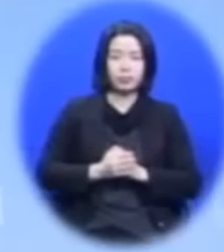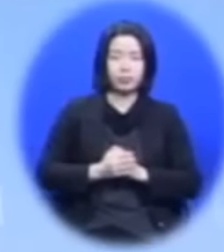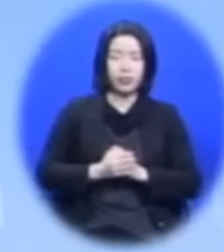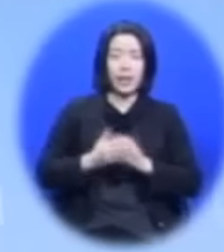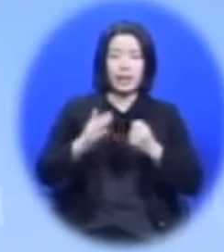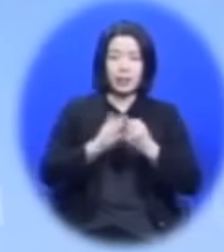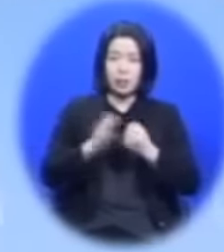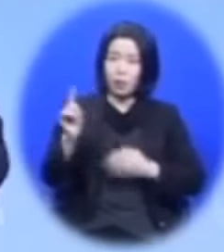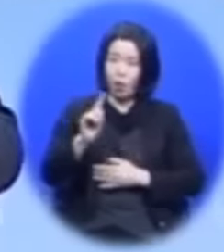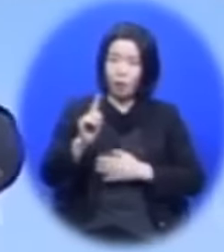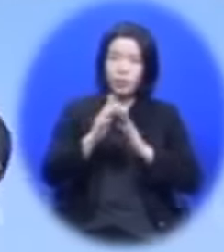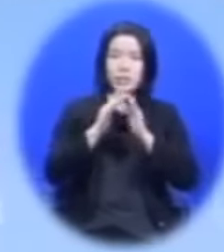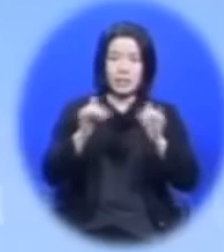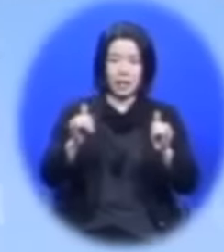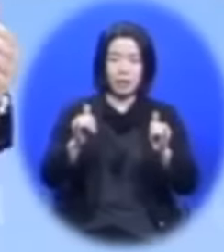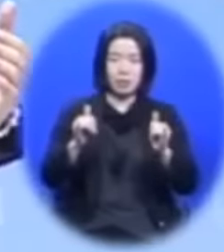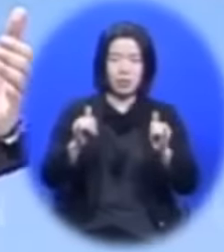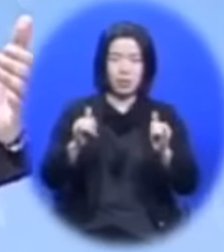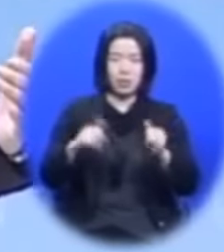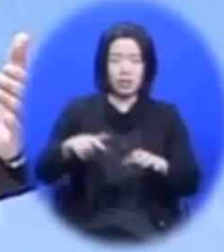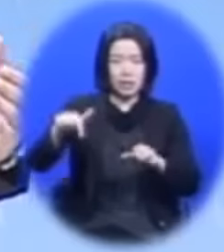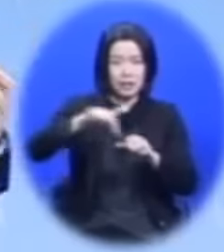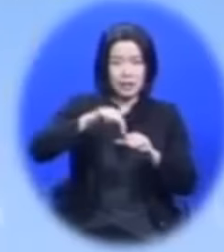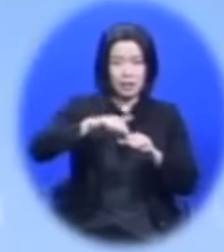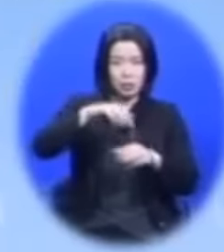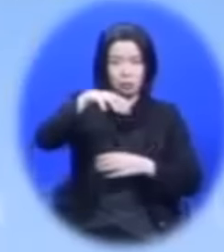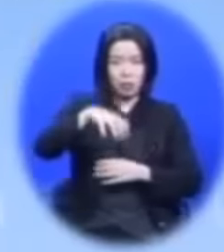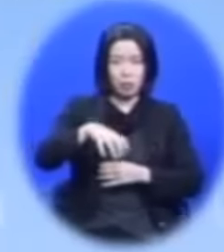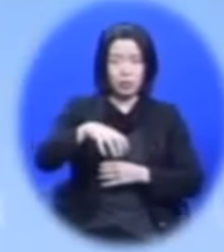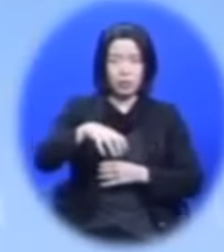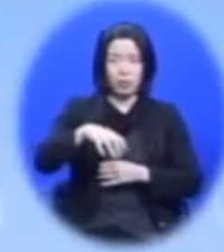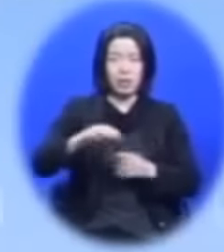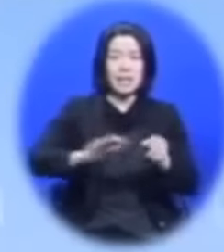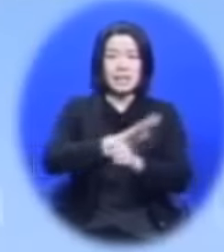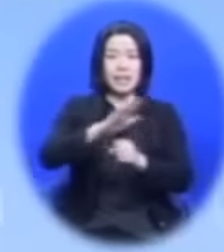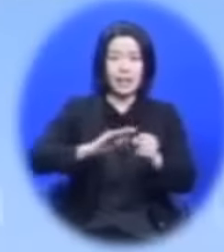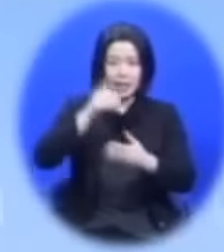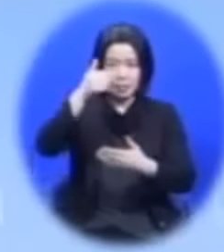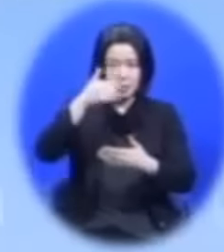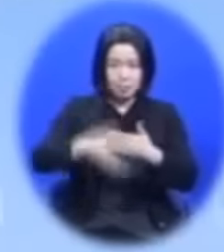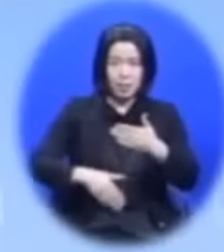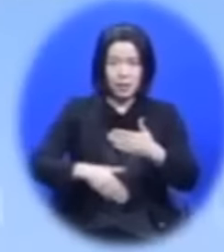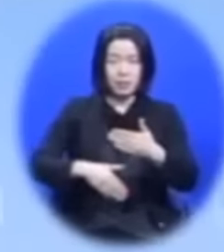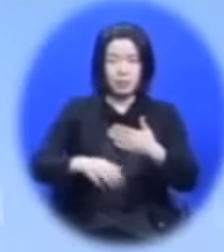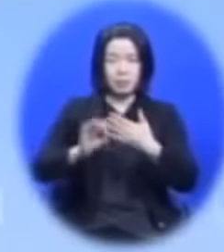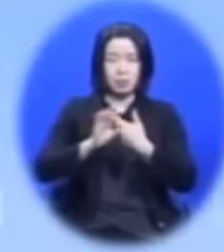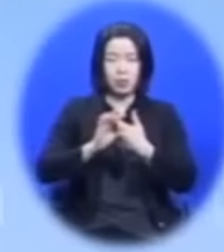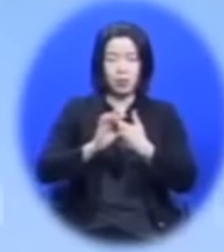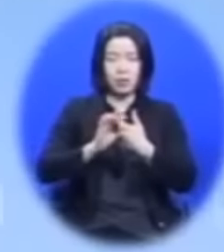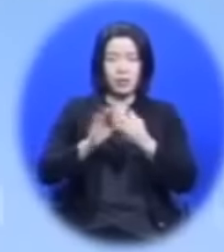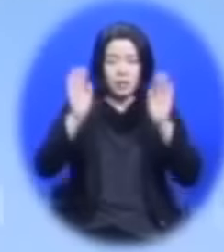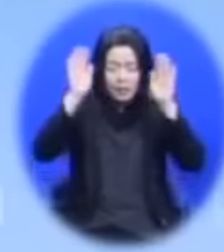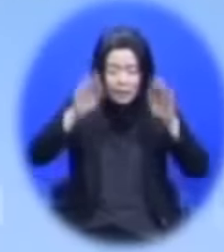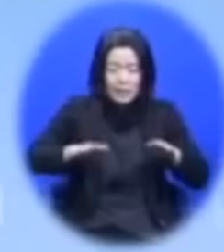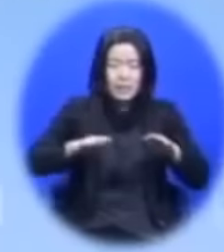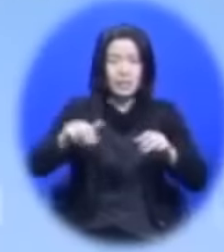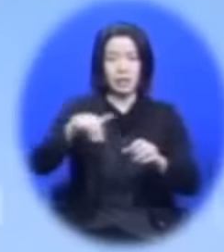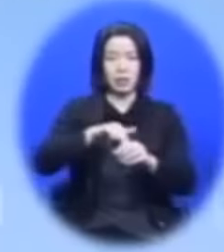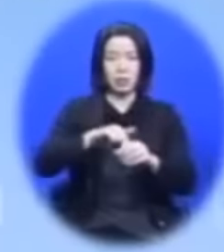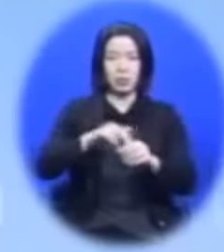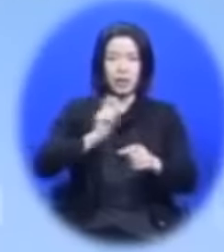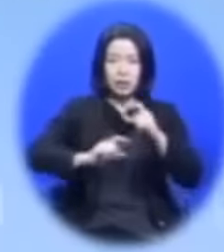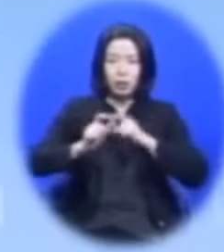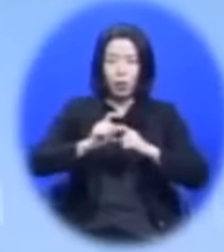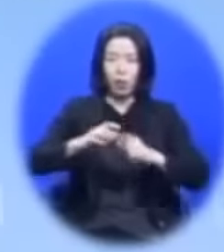그래서 어떤 분이 기독교에서 사랑이 빠지면 그는 이슬람교보다 더 무서운